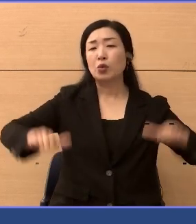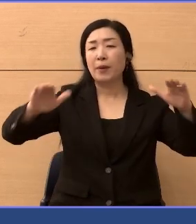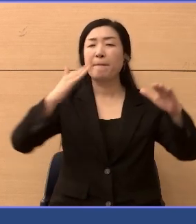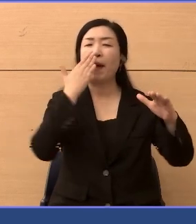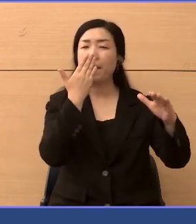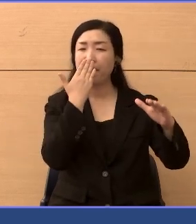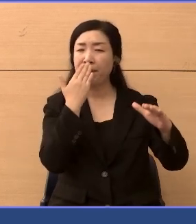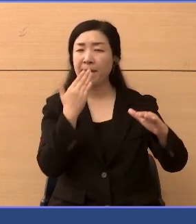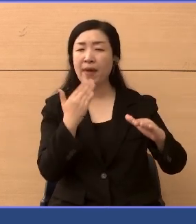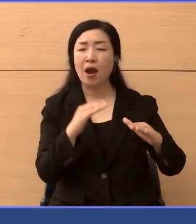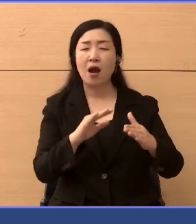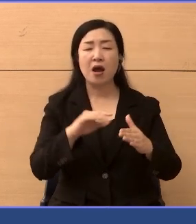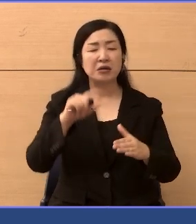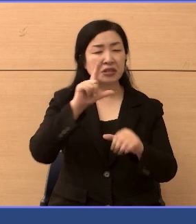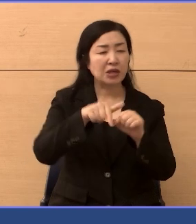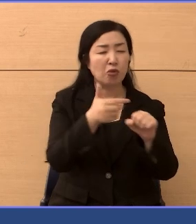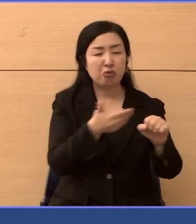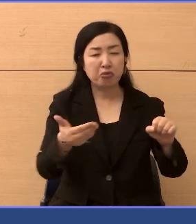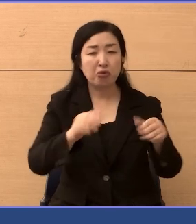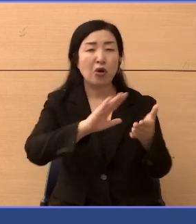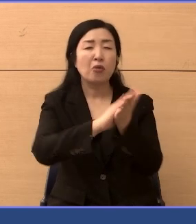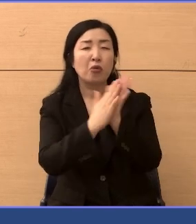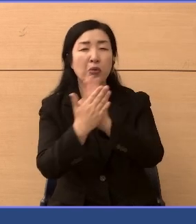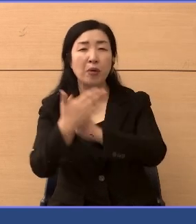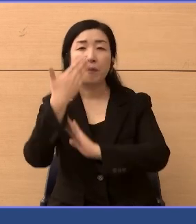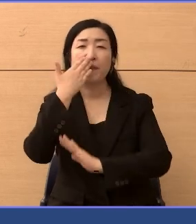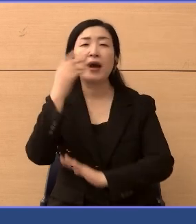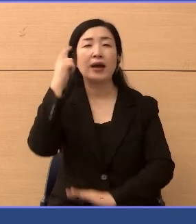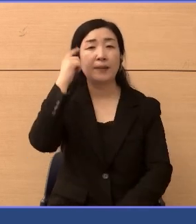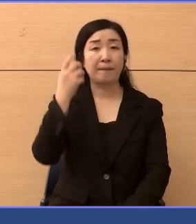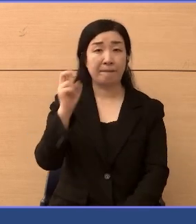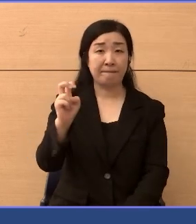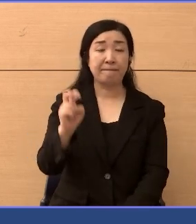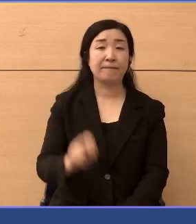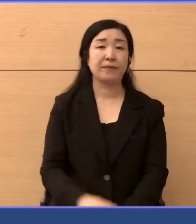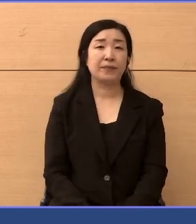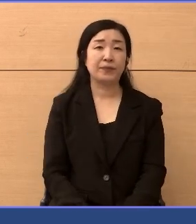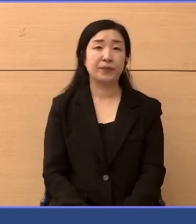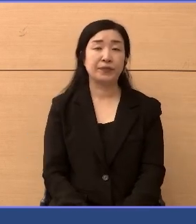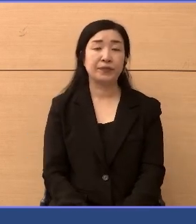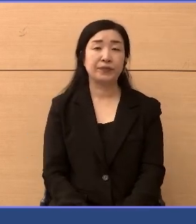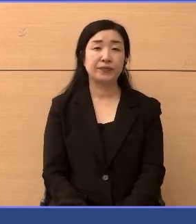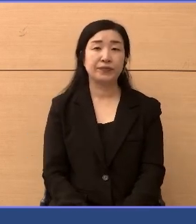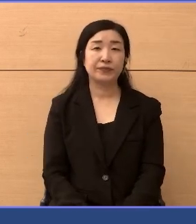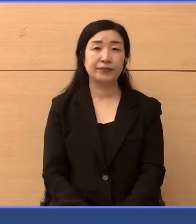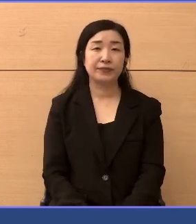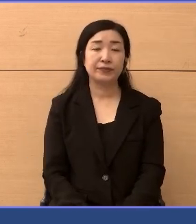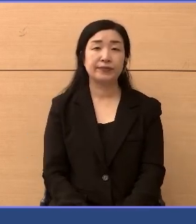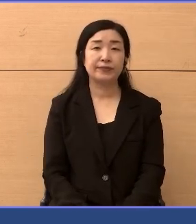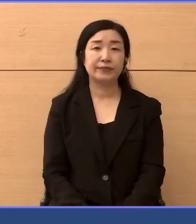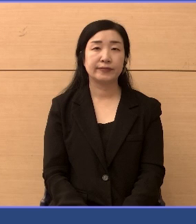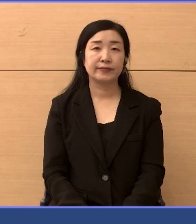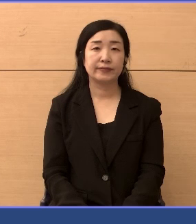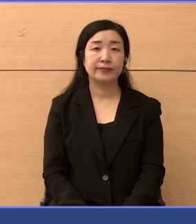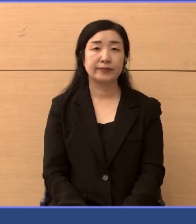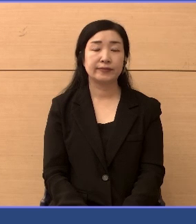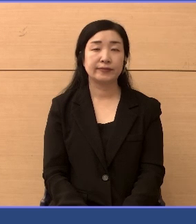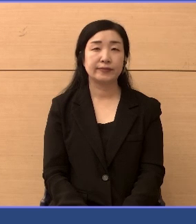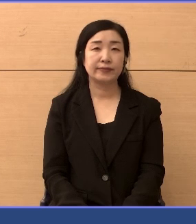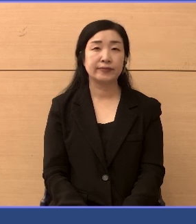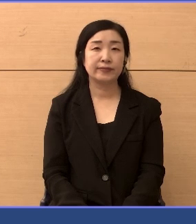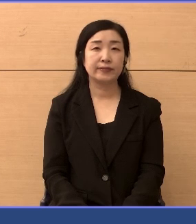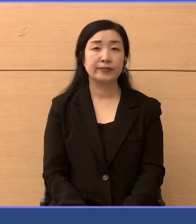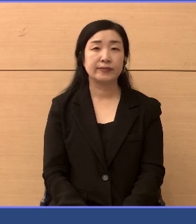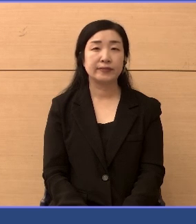것이다. time in the 시간이 지나면서 child's 변할 behavior. 것이다 라고 생각하는 경우가 많이 있습니다. So, what are the needs 자, of